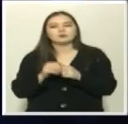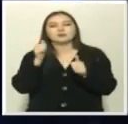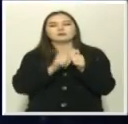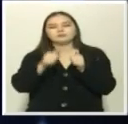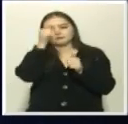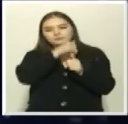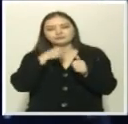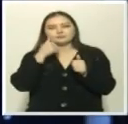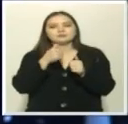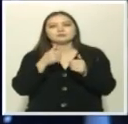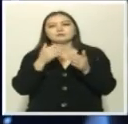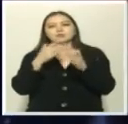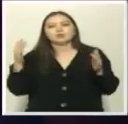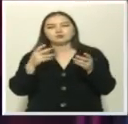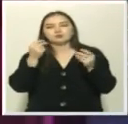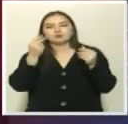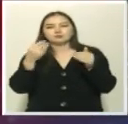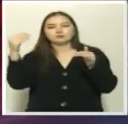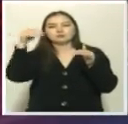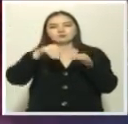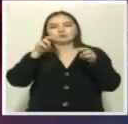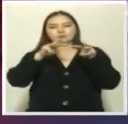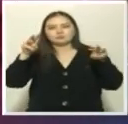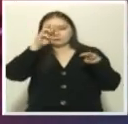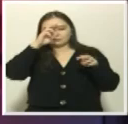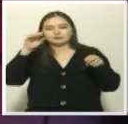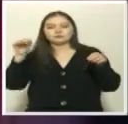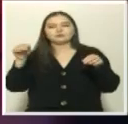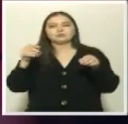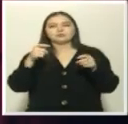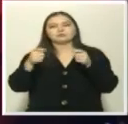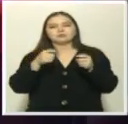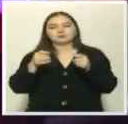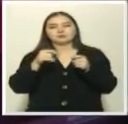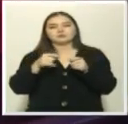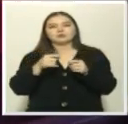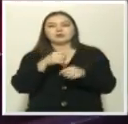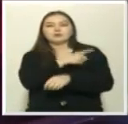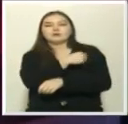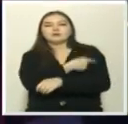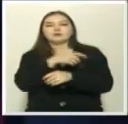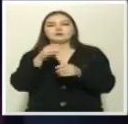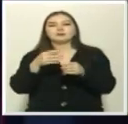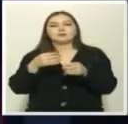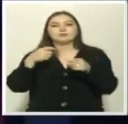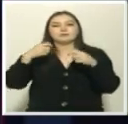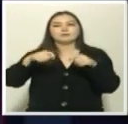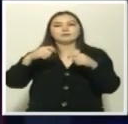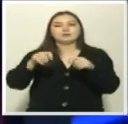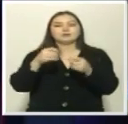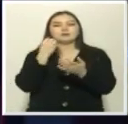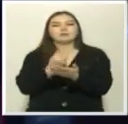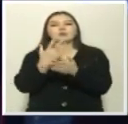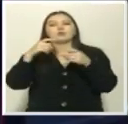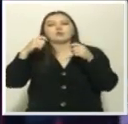С каждым годом все больше бюджетных средств направляется в сферу здравоохранения Казахстана. Строятся современные клиники, закупается дорогое медоборудование, врачей